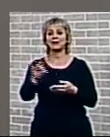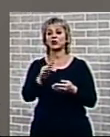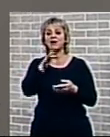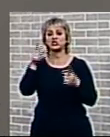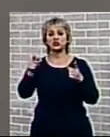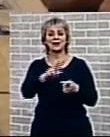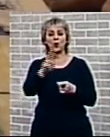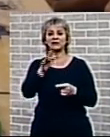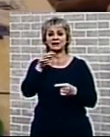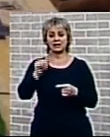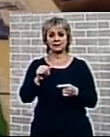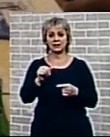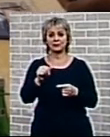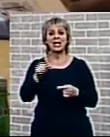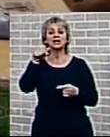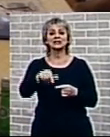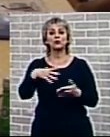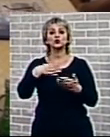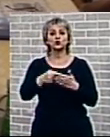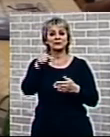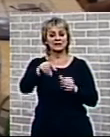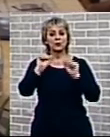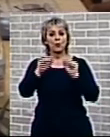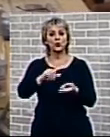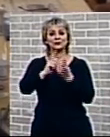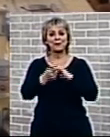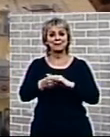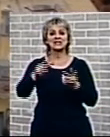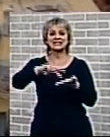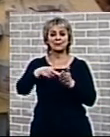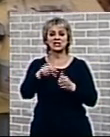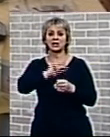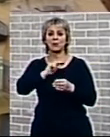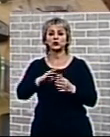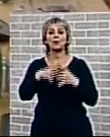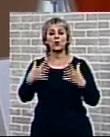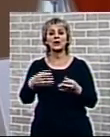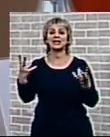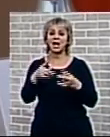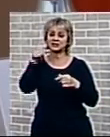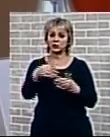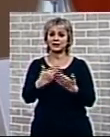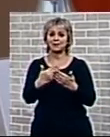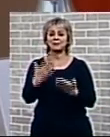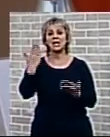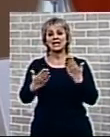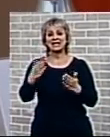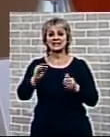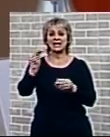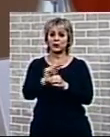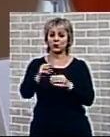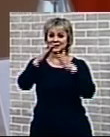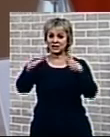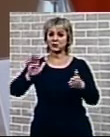какого-то времени. К тому же собственники могут поменять запланированные работы на более актуальные. Например, если латание